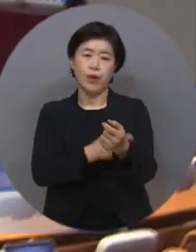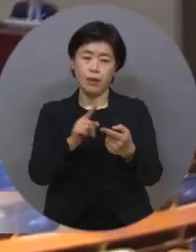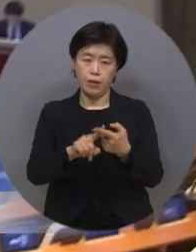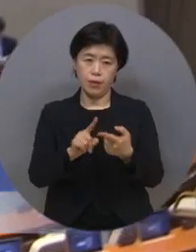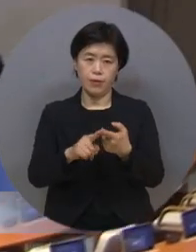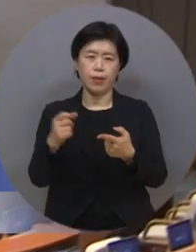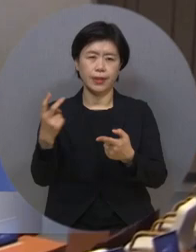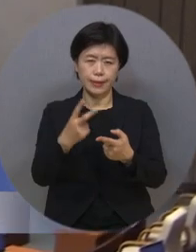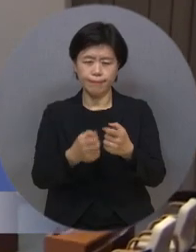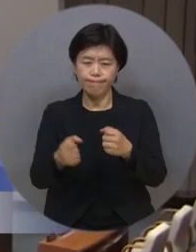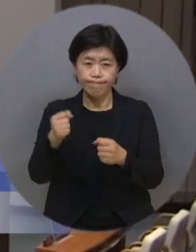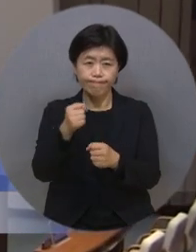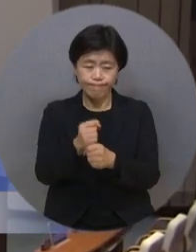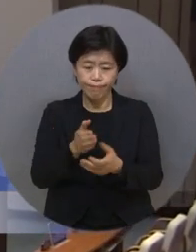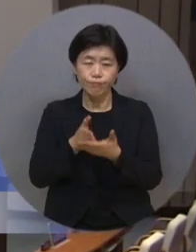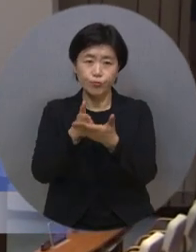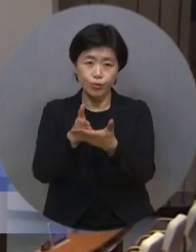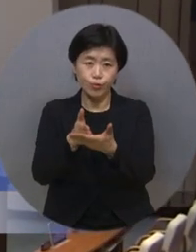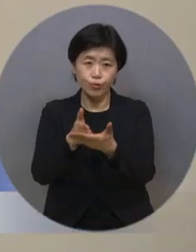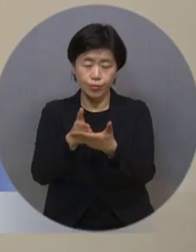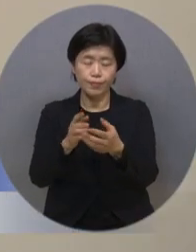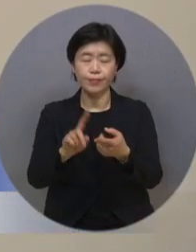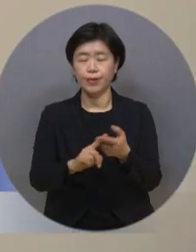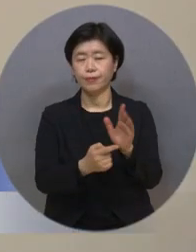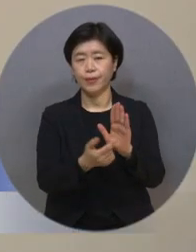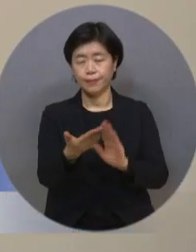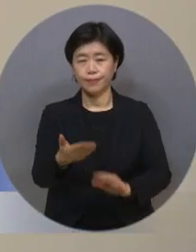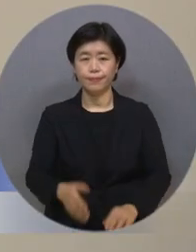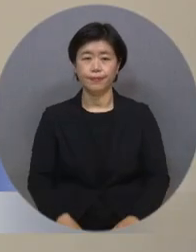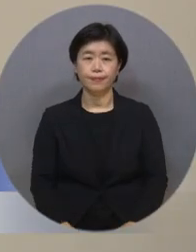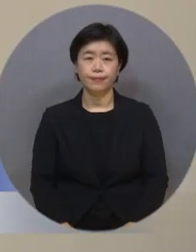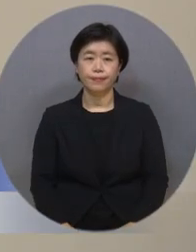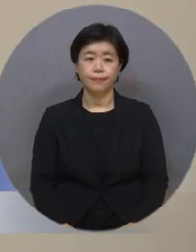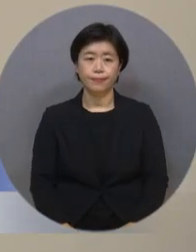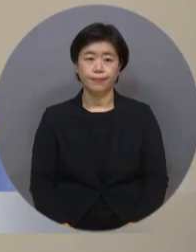법률안을 제출했다는 소식을 전하고 있습니다